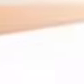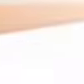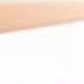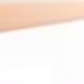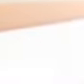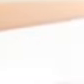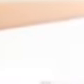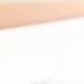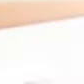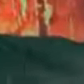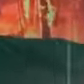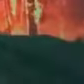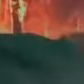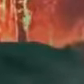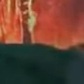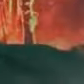ol